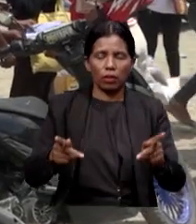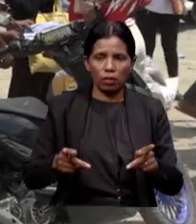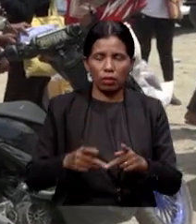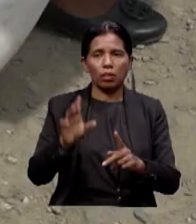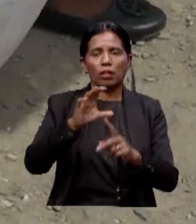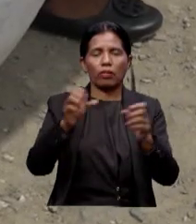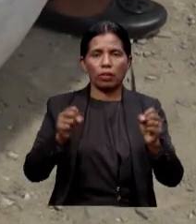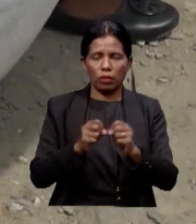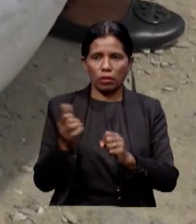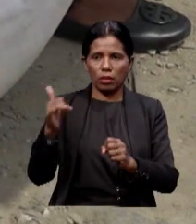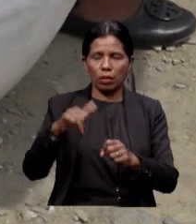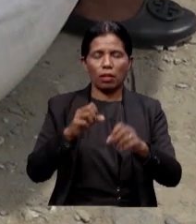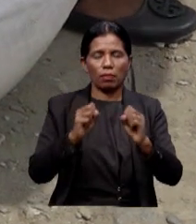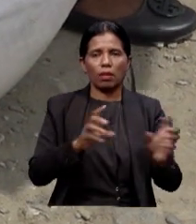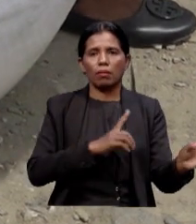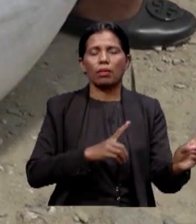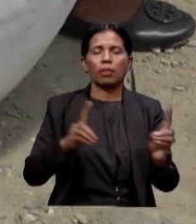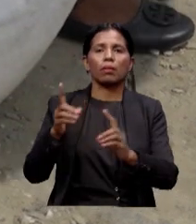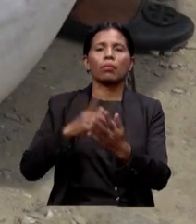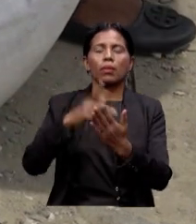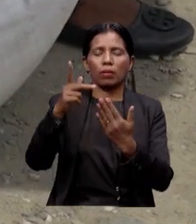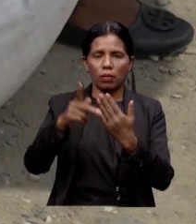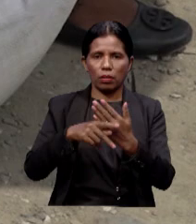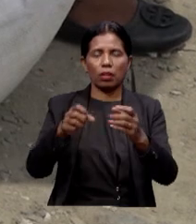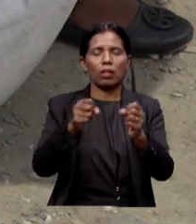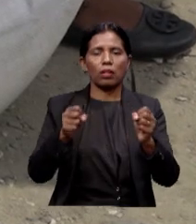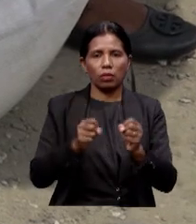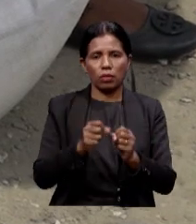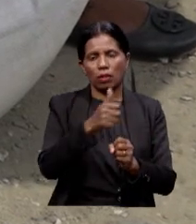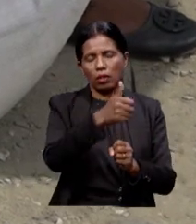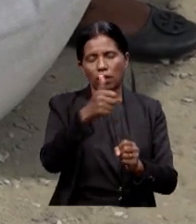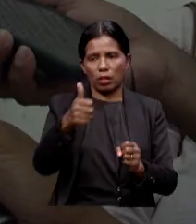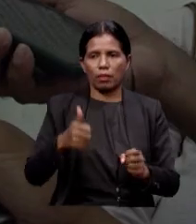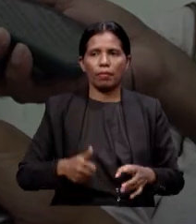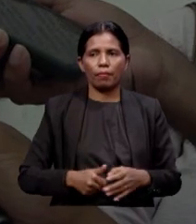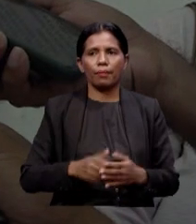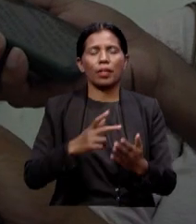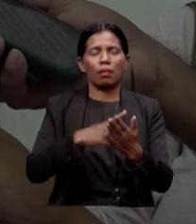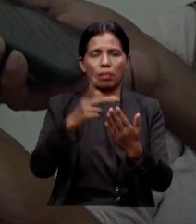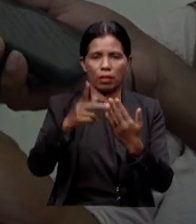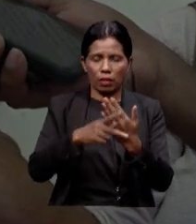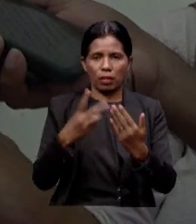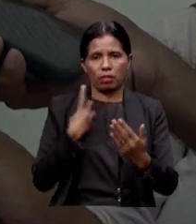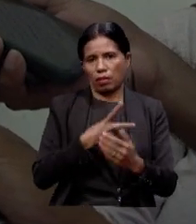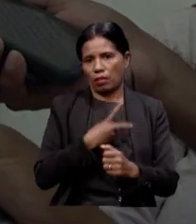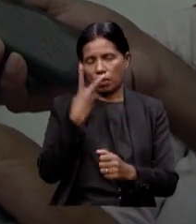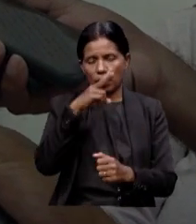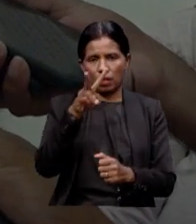Sira, nune bel implementa programa ne ia suku ida idak. O programa ida ne ami hare katak